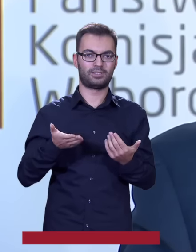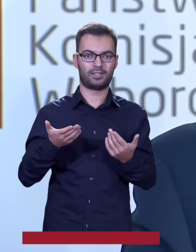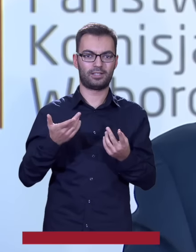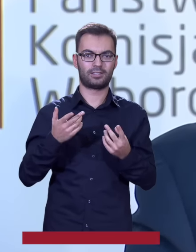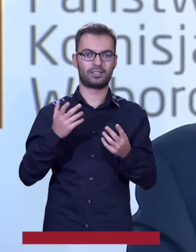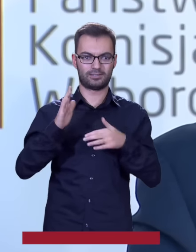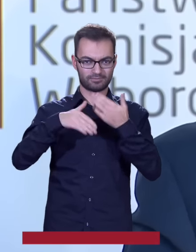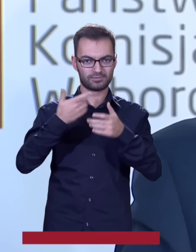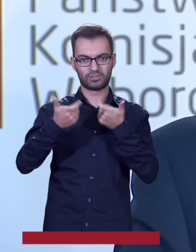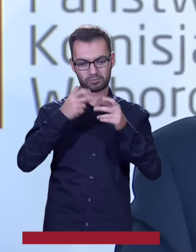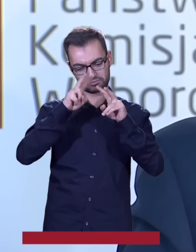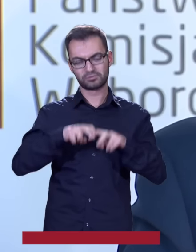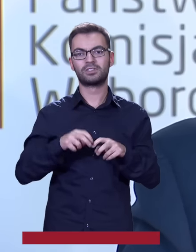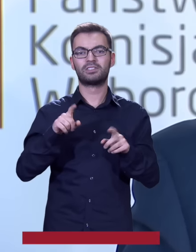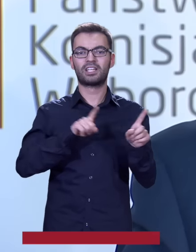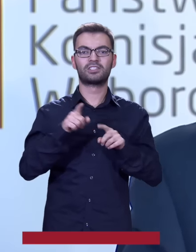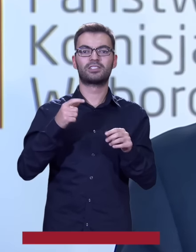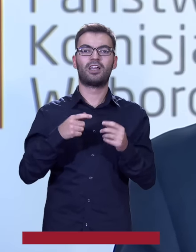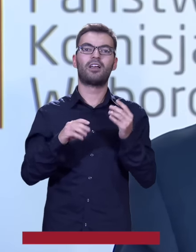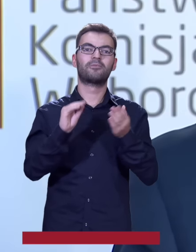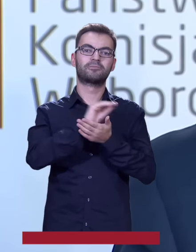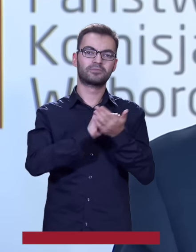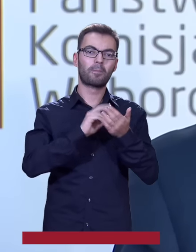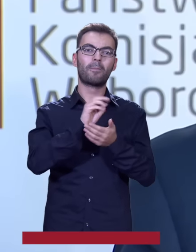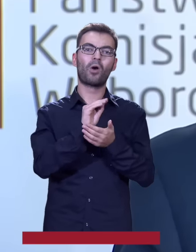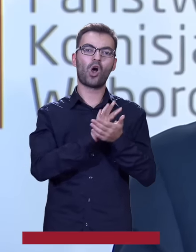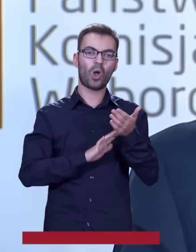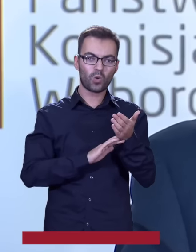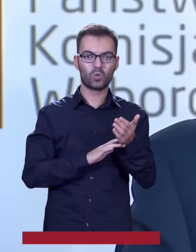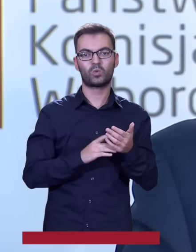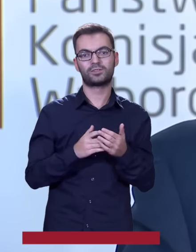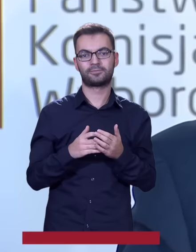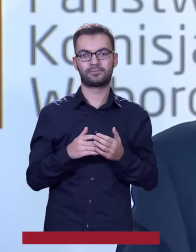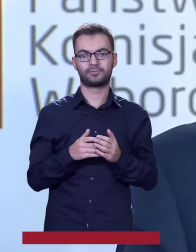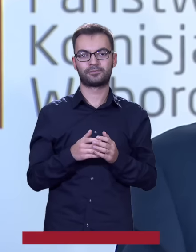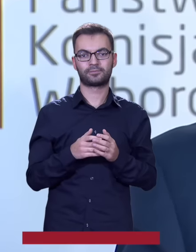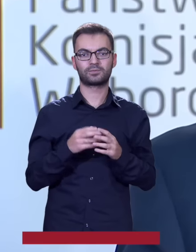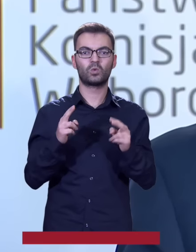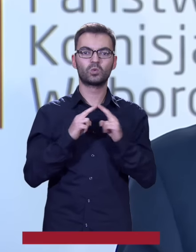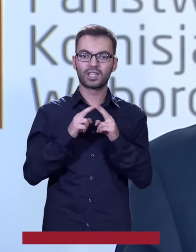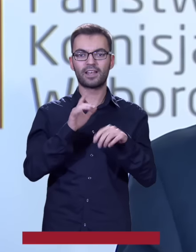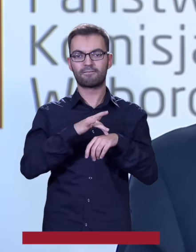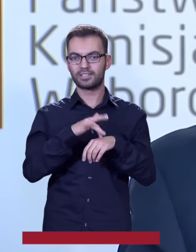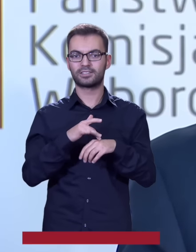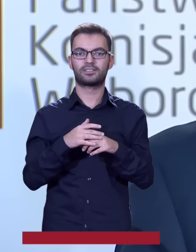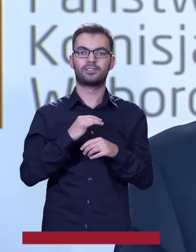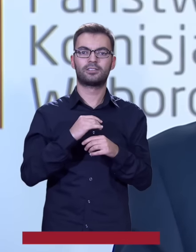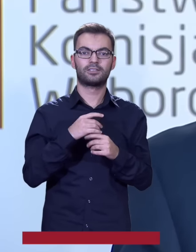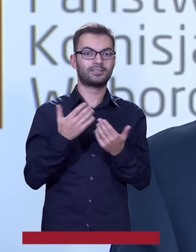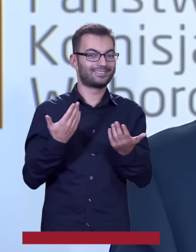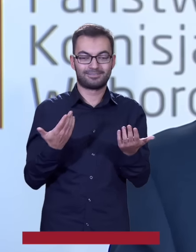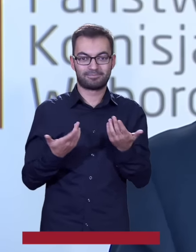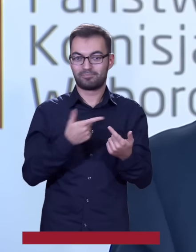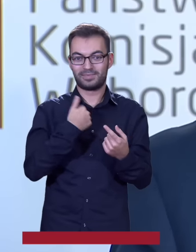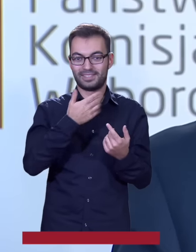zachodziły, mianowicie kwestia sporządzania protokołów ustalenia wyników głosowania. Także my nie